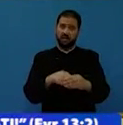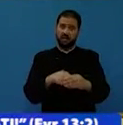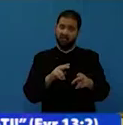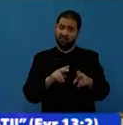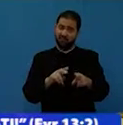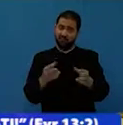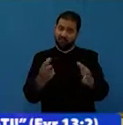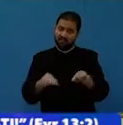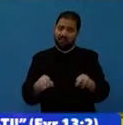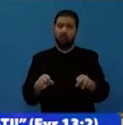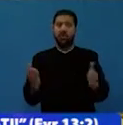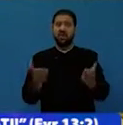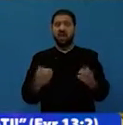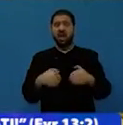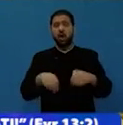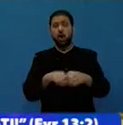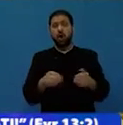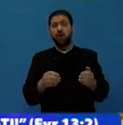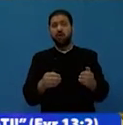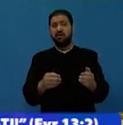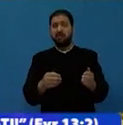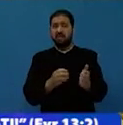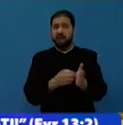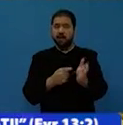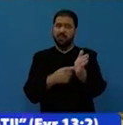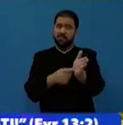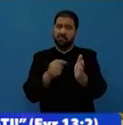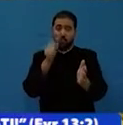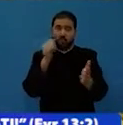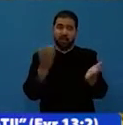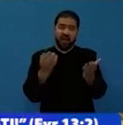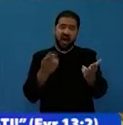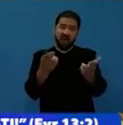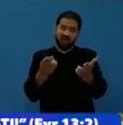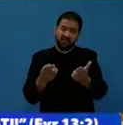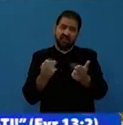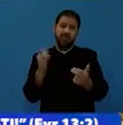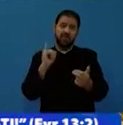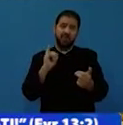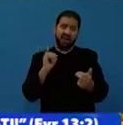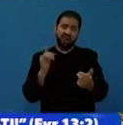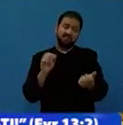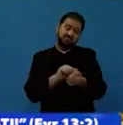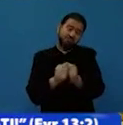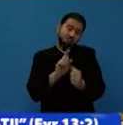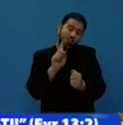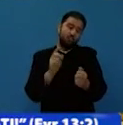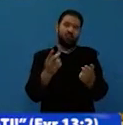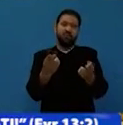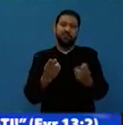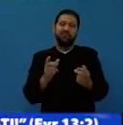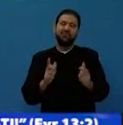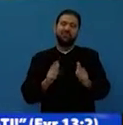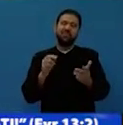față de cei care vor să vină sau poate vor veni sau poate nu vor veni, un vedea ce va fi și vă așteptăm și